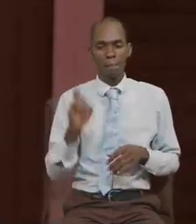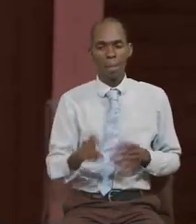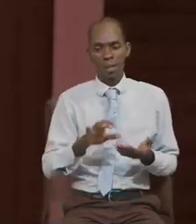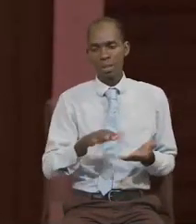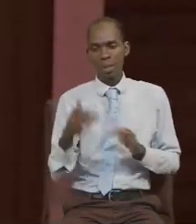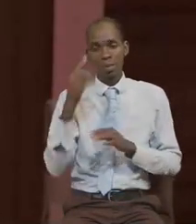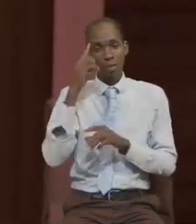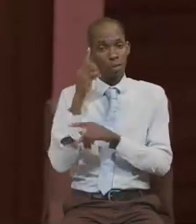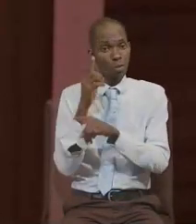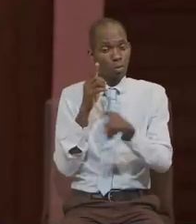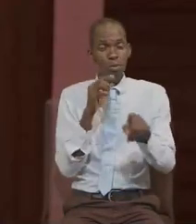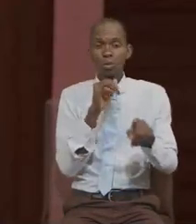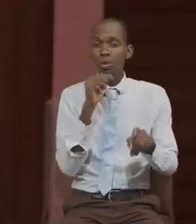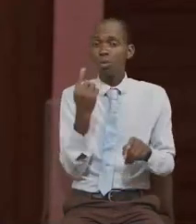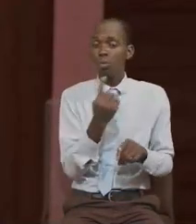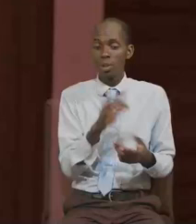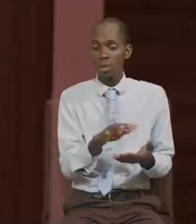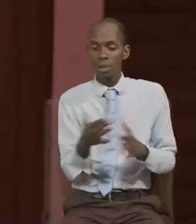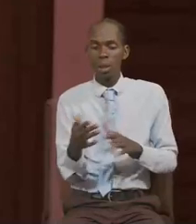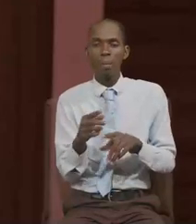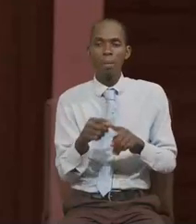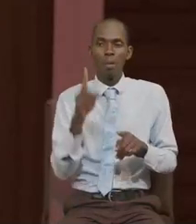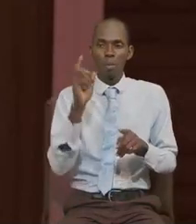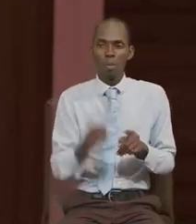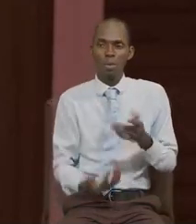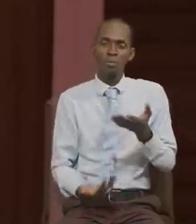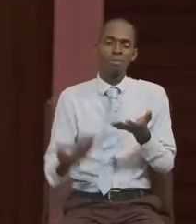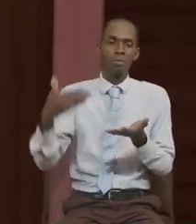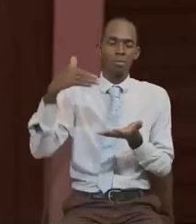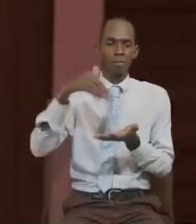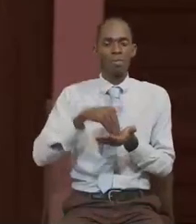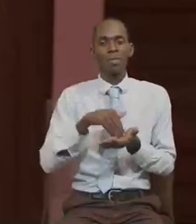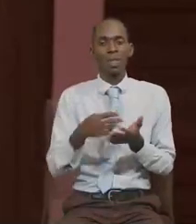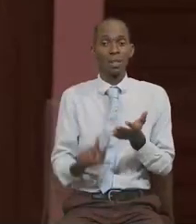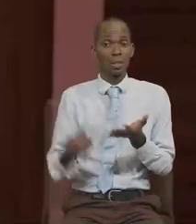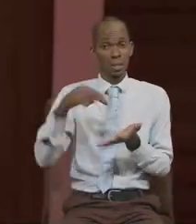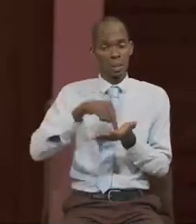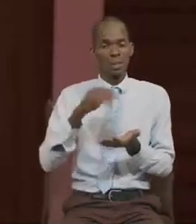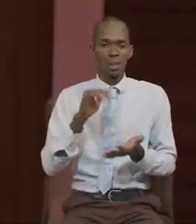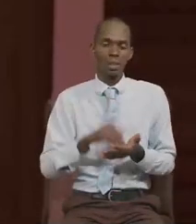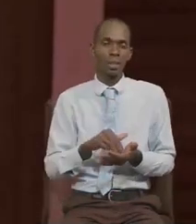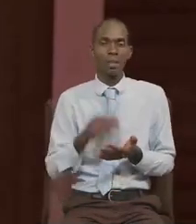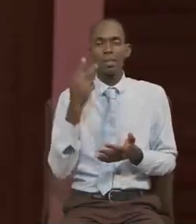seulement mourir, il doit ressusciter encore. Dans le verset 47,